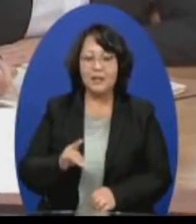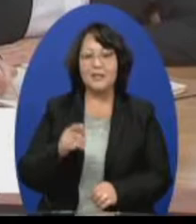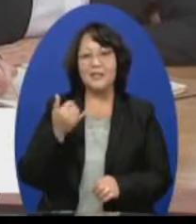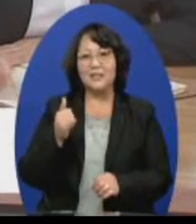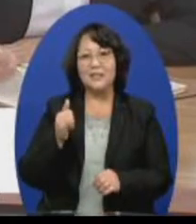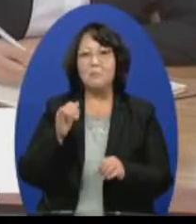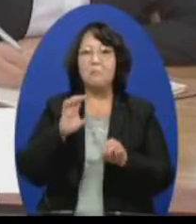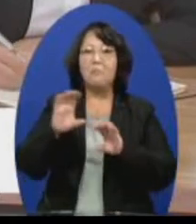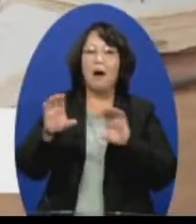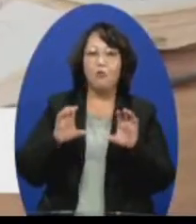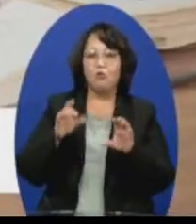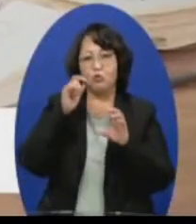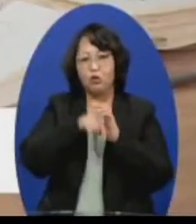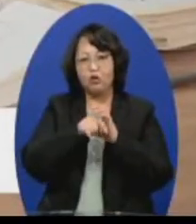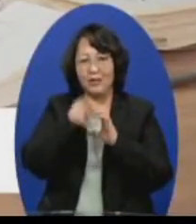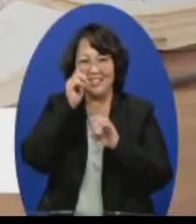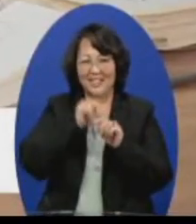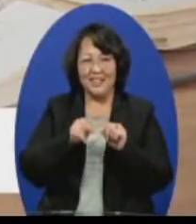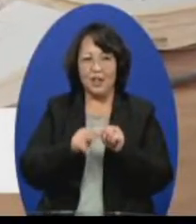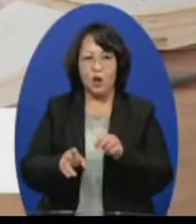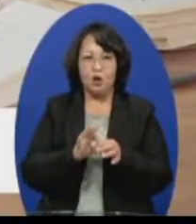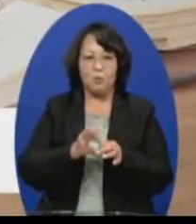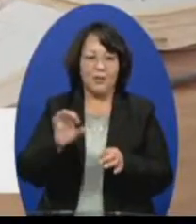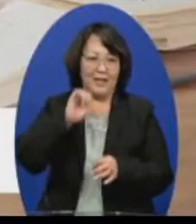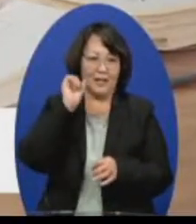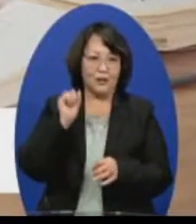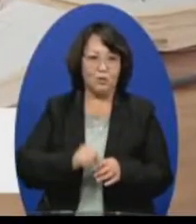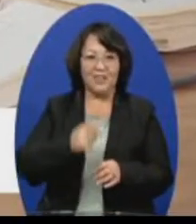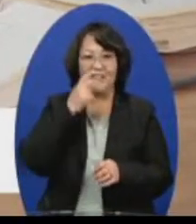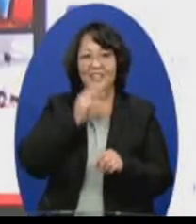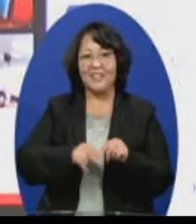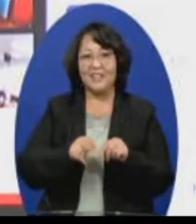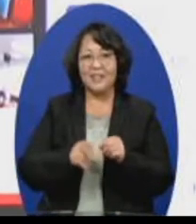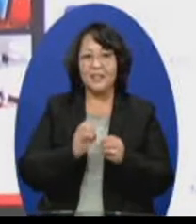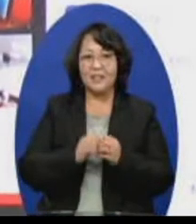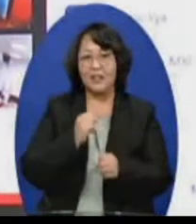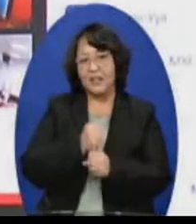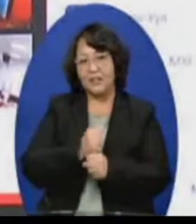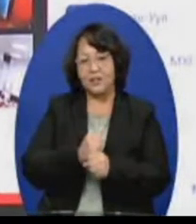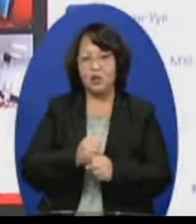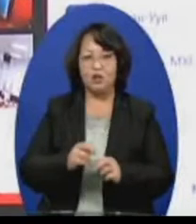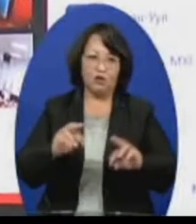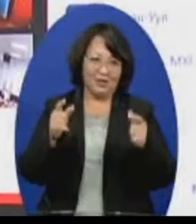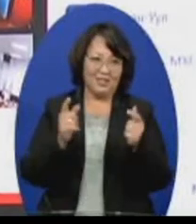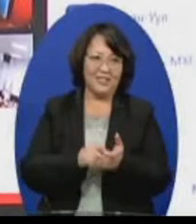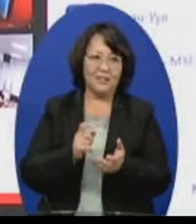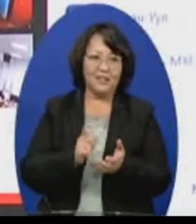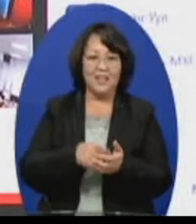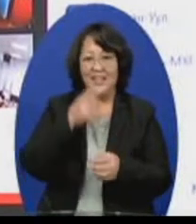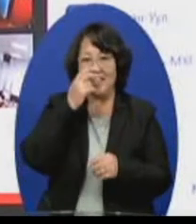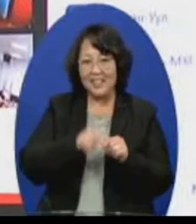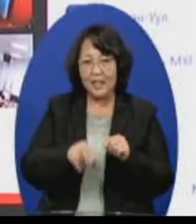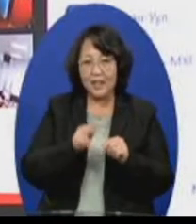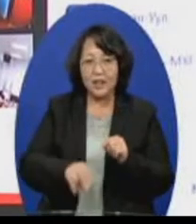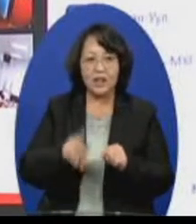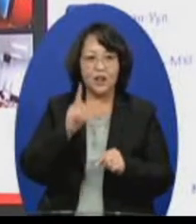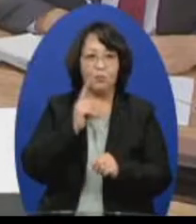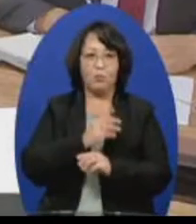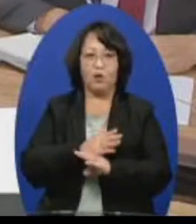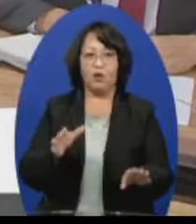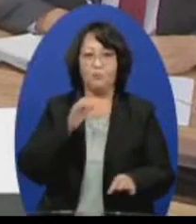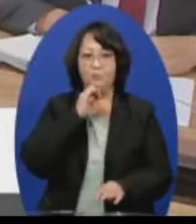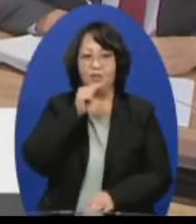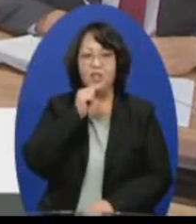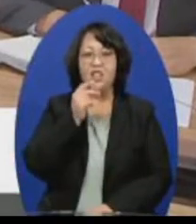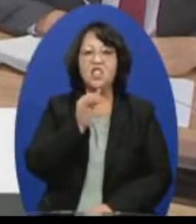аливаа байгууллагын дотоод хяналтад хамааралтай асуудлаар хяналт шалгалт хийдэг байдлыг өөрчлөх хэрэгтэй. Зөвхөн хянан шалгадаг байж